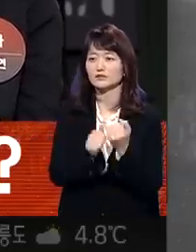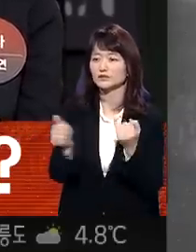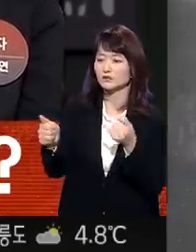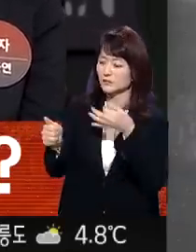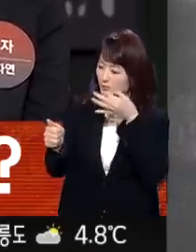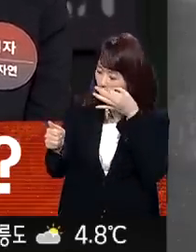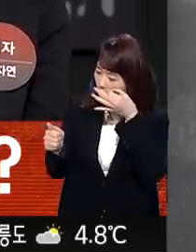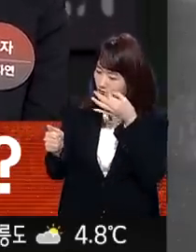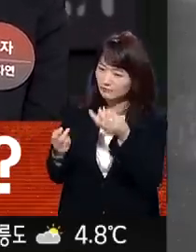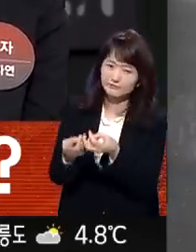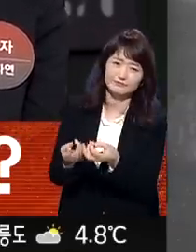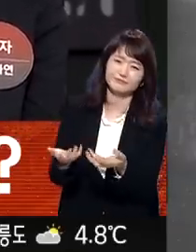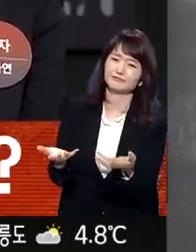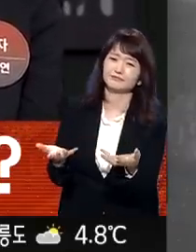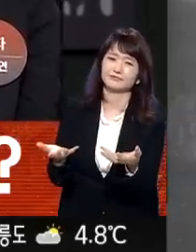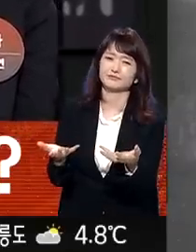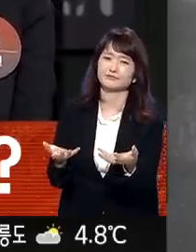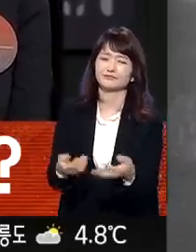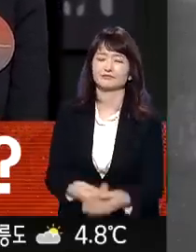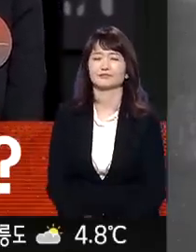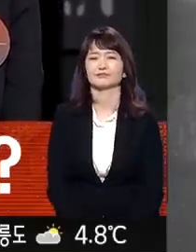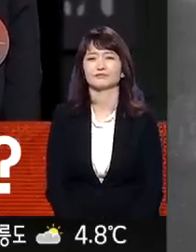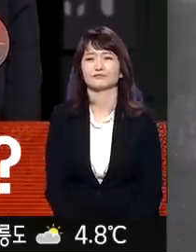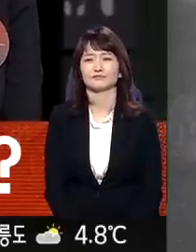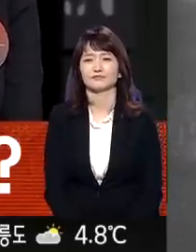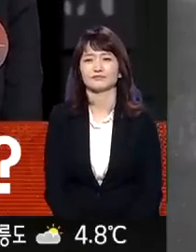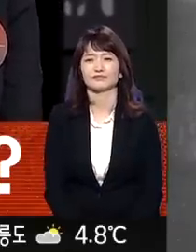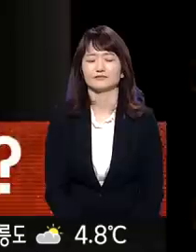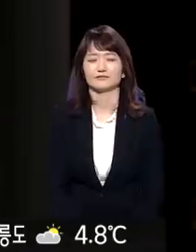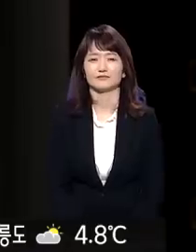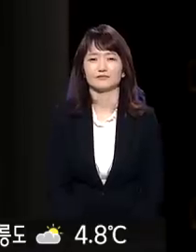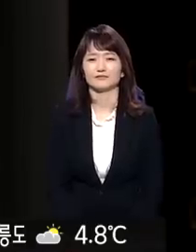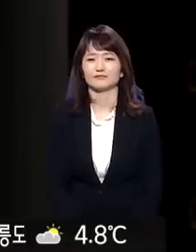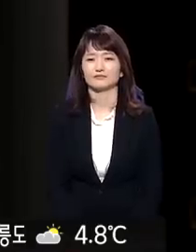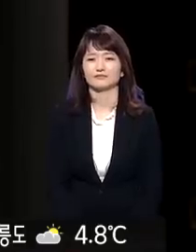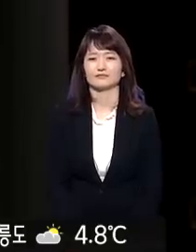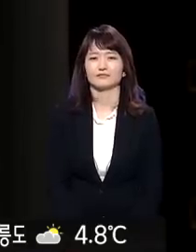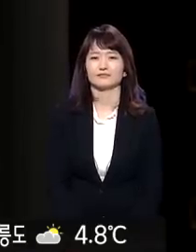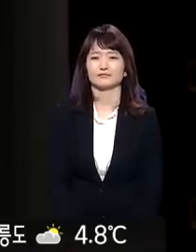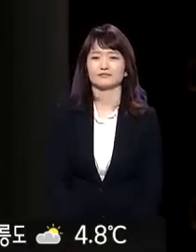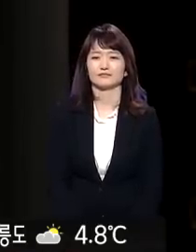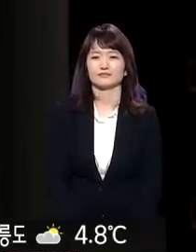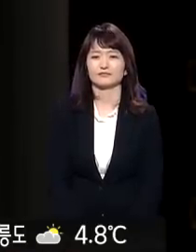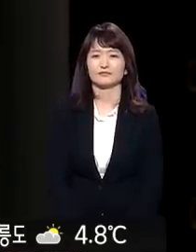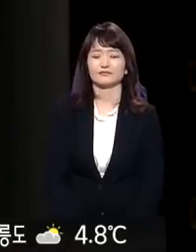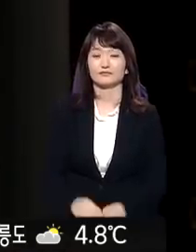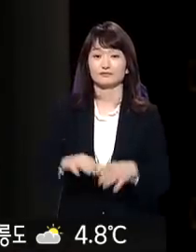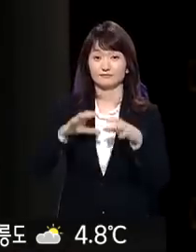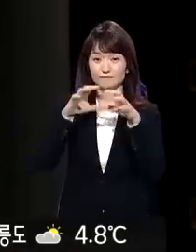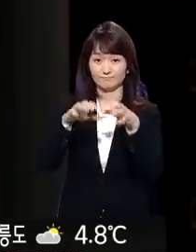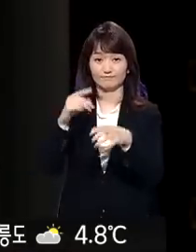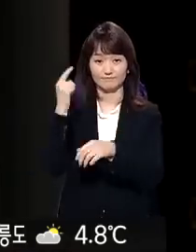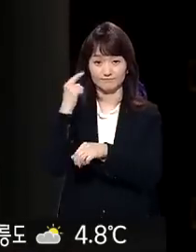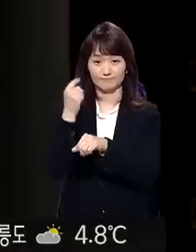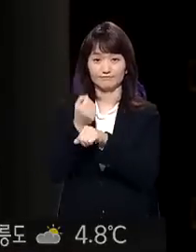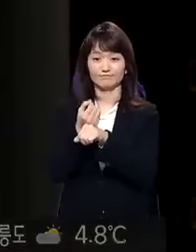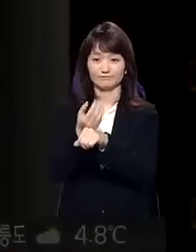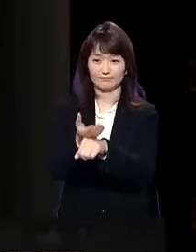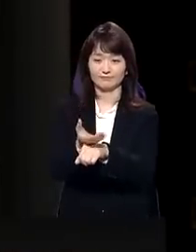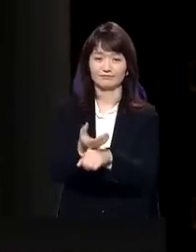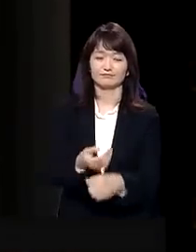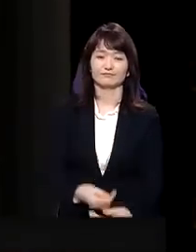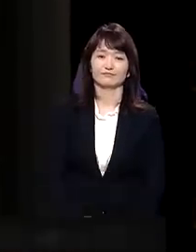보여줬는데도 그게 안 그러니까. 먹히니까 그게 문제인 것 같아요. 알겠습니다. 자, 별별 상담소 오늘 이렇게 정리하고요. 글로벌 픽